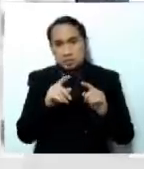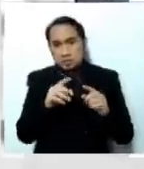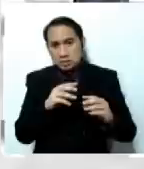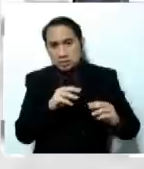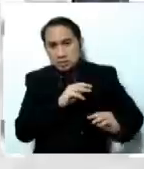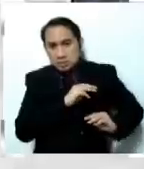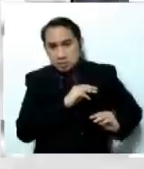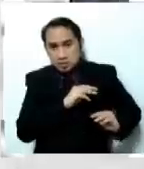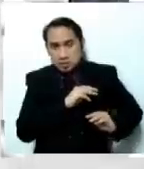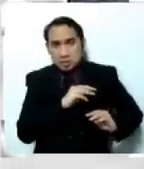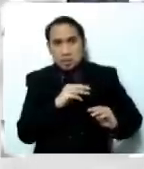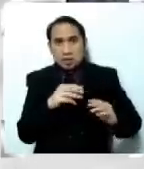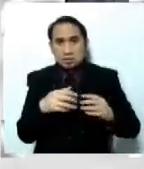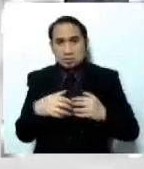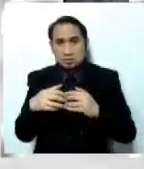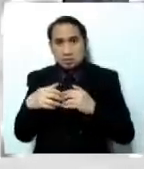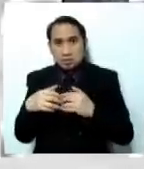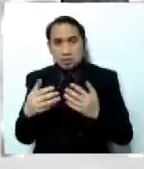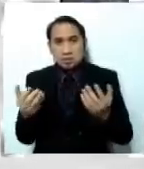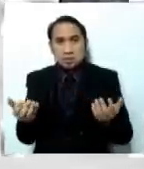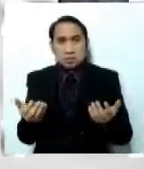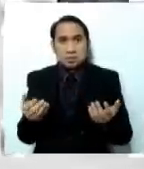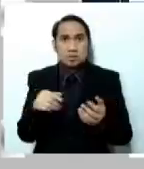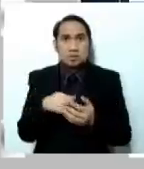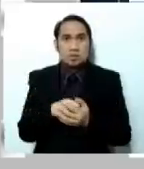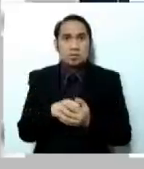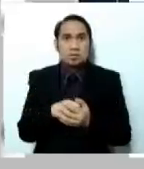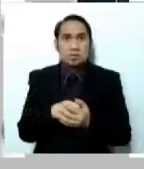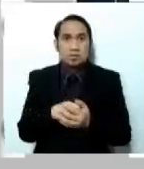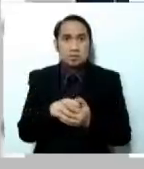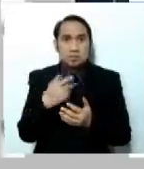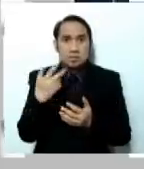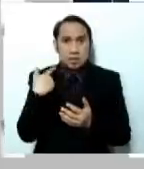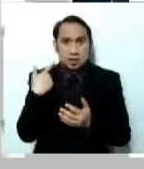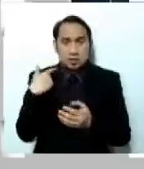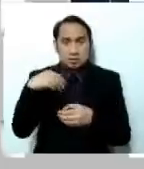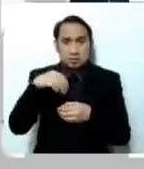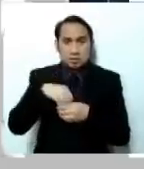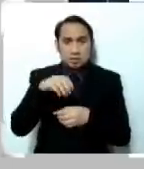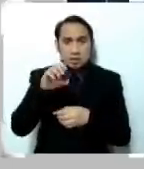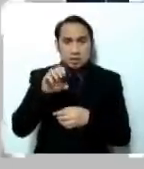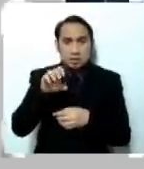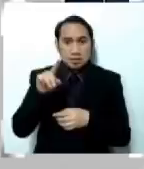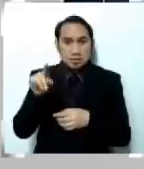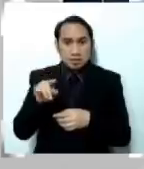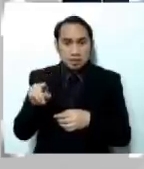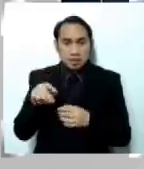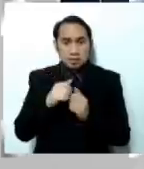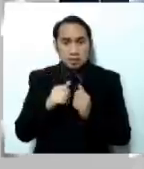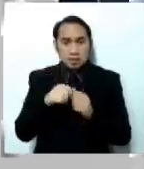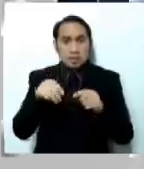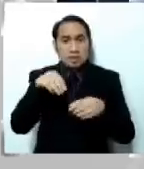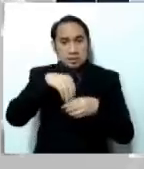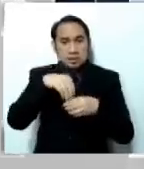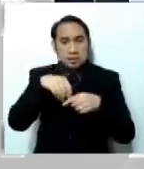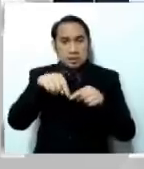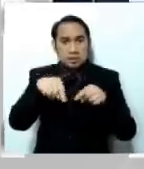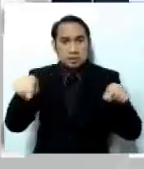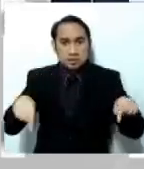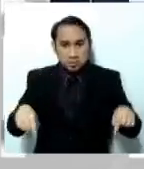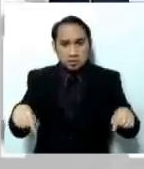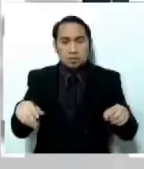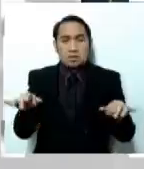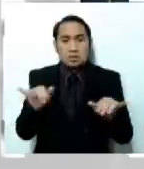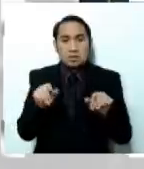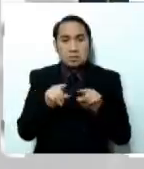bansa sa mga feature sa West Philippine Sea na napapaloob sa EEZ ng Pilipinas. Ang Malaysia may military facility sa